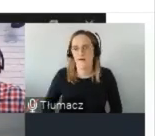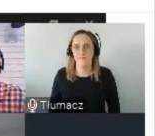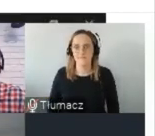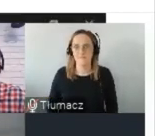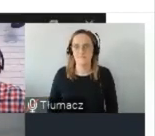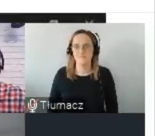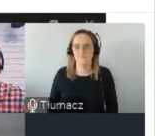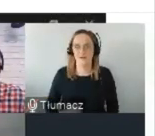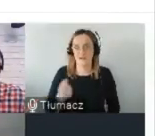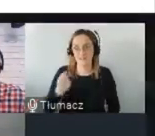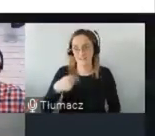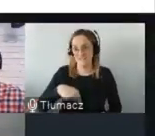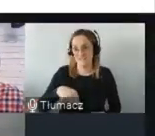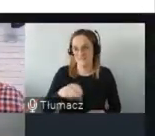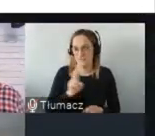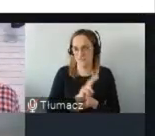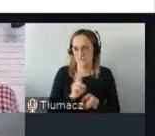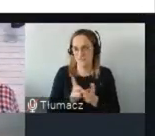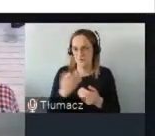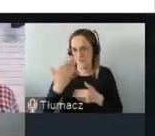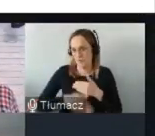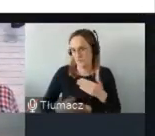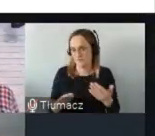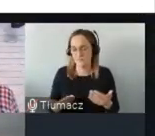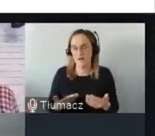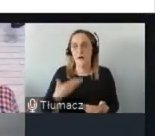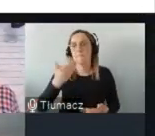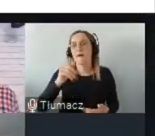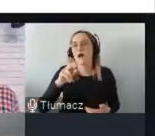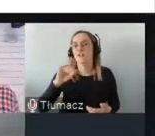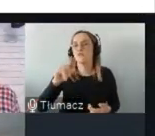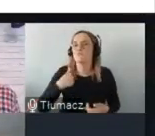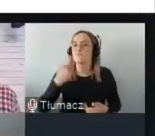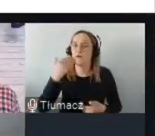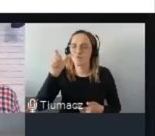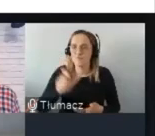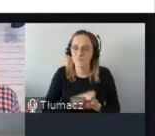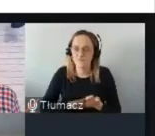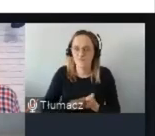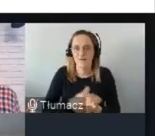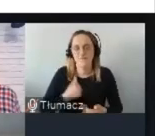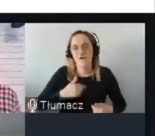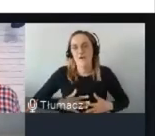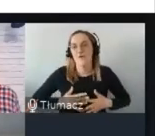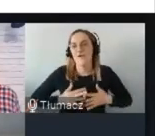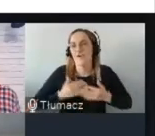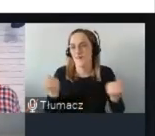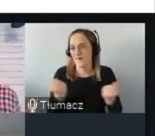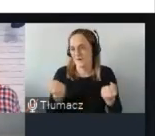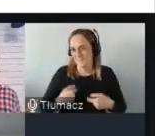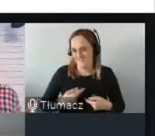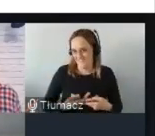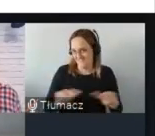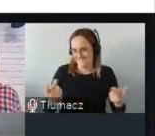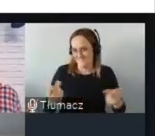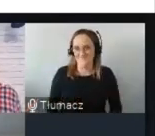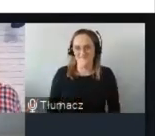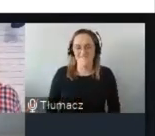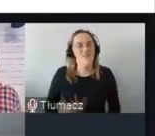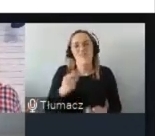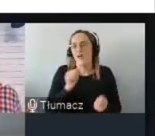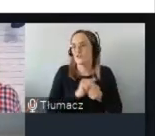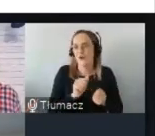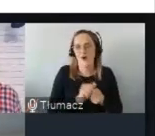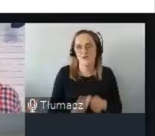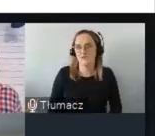A tutaj już koniec naszego spotkania. Marysiu, przepraszam, ale widzisz, byłem w ferworze wszystkiego. Tylko